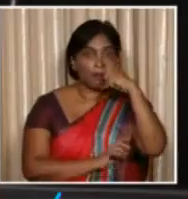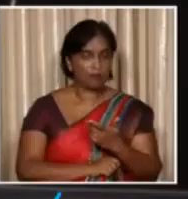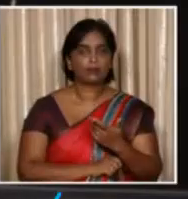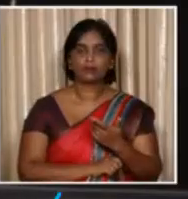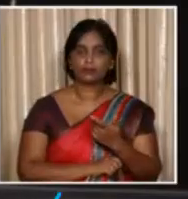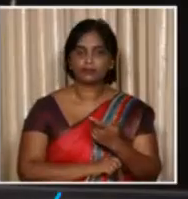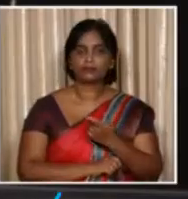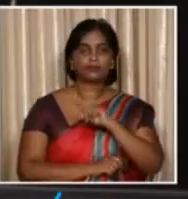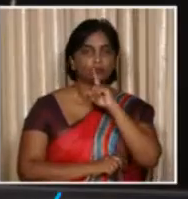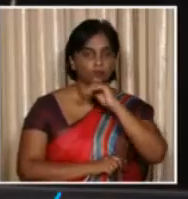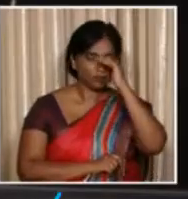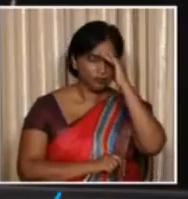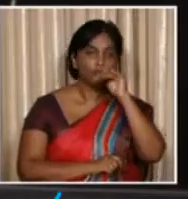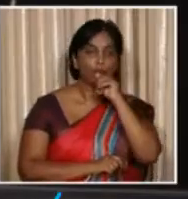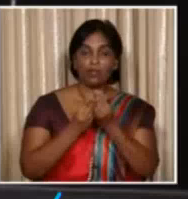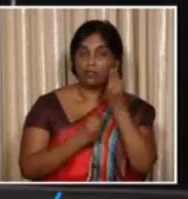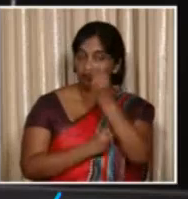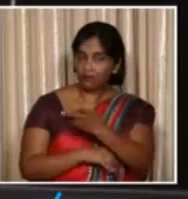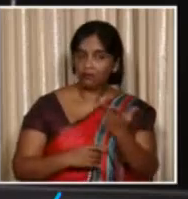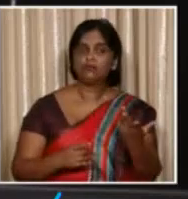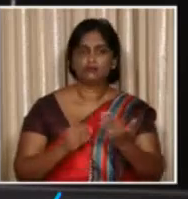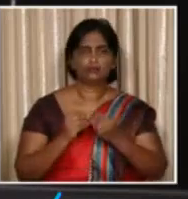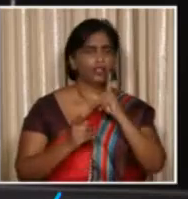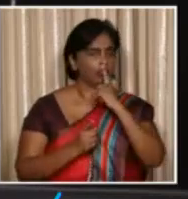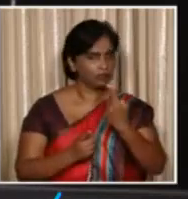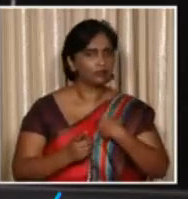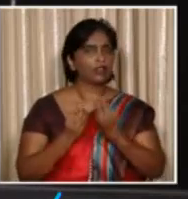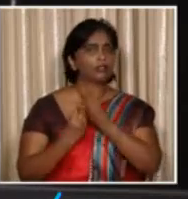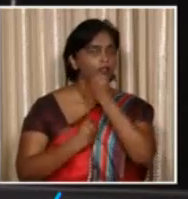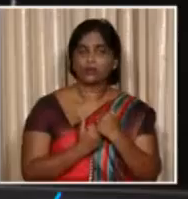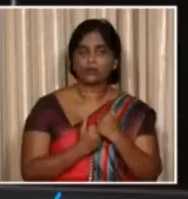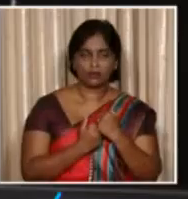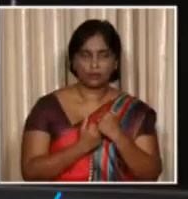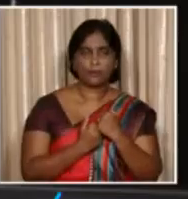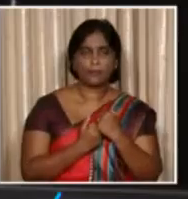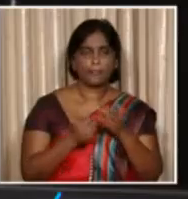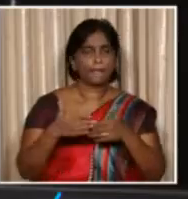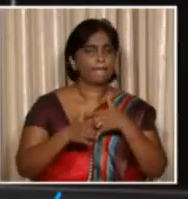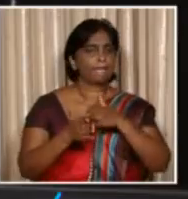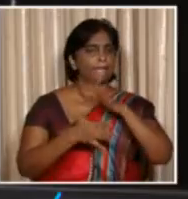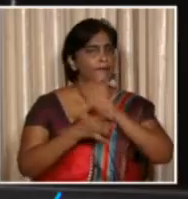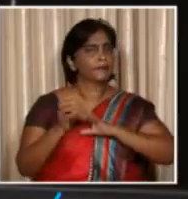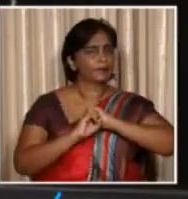දීම කතා නැකතුමනේ කාට හරි හම්බෙලා නැත්තම් ඒක ඉදිරිපත් කළොත් ඒක ආරම්භ දෙන්න කටයුතු කරන්න කැබිනට් පත්‍රිකාව